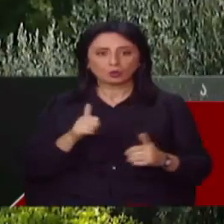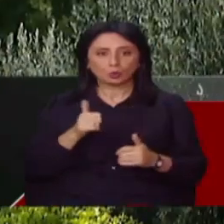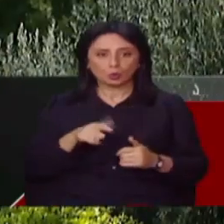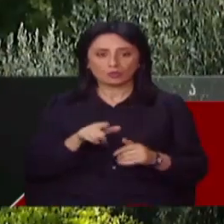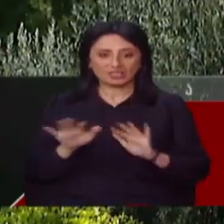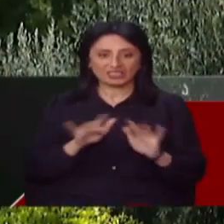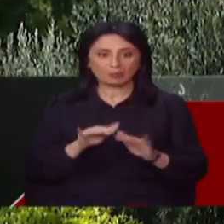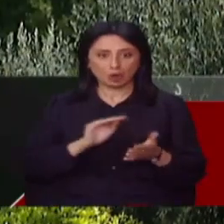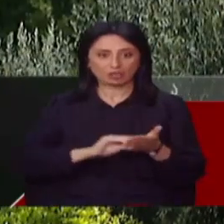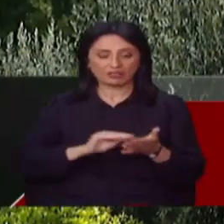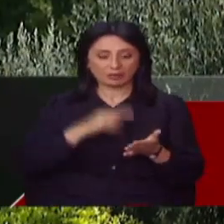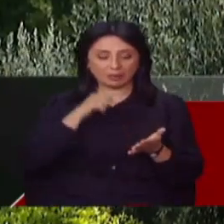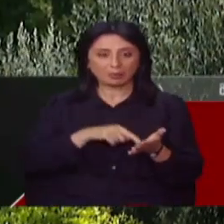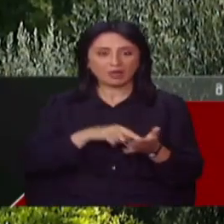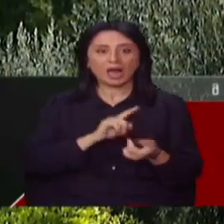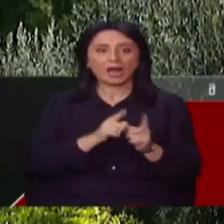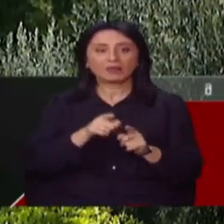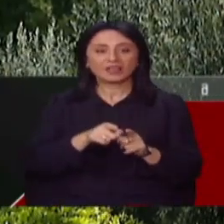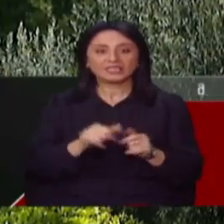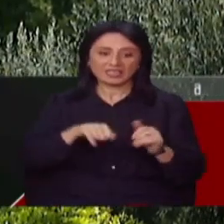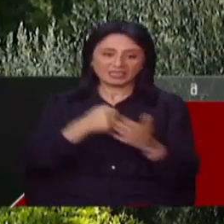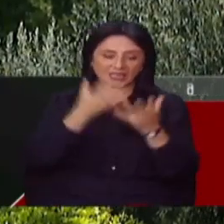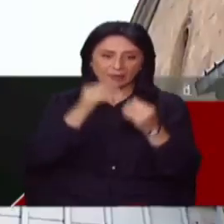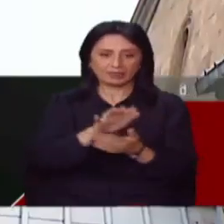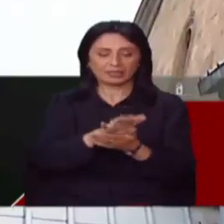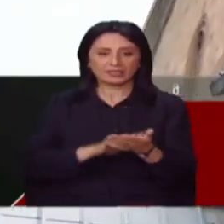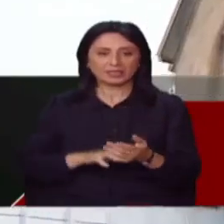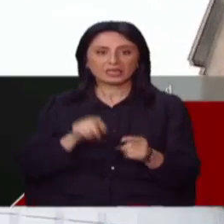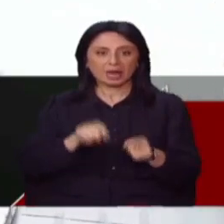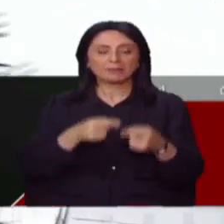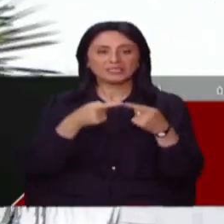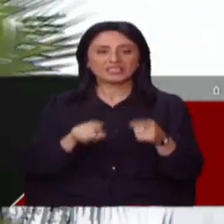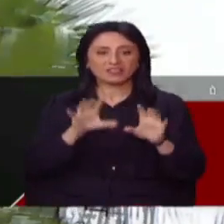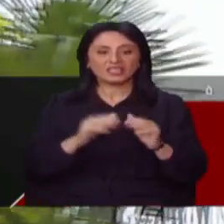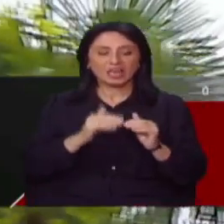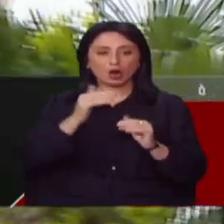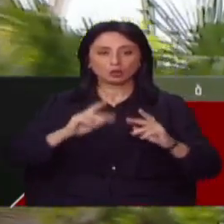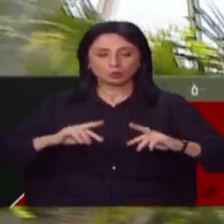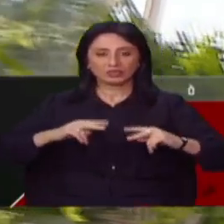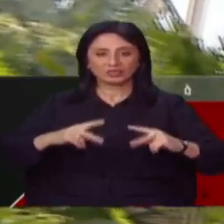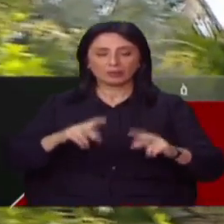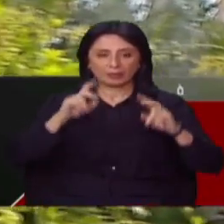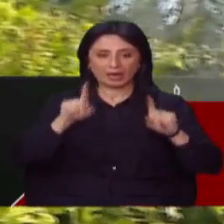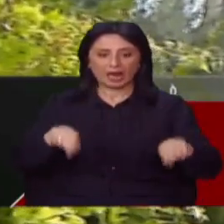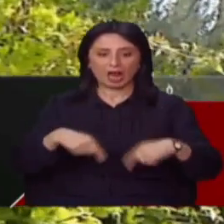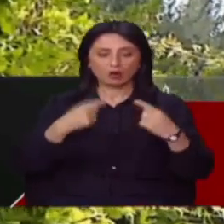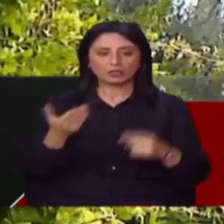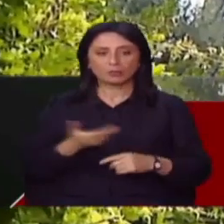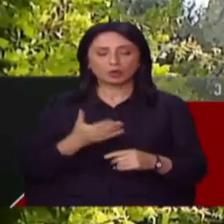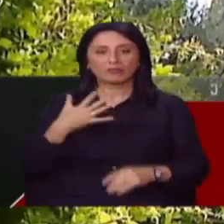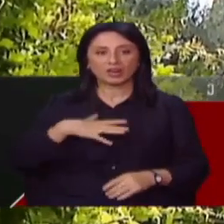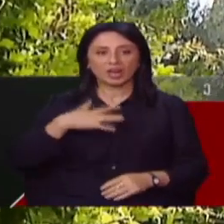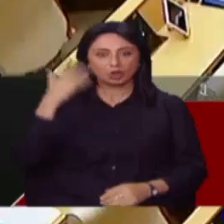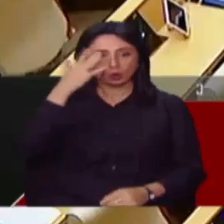ამას მოქმედი რედაქცია ამბობს, არამედ ეს დღემდე გრძელდება. ამ და სხვა საკონსტიტუციო ცვლილებების განხორციელებას, რომელიც